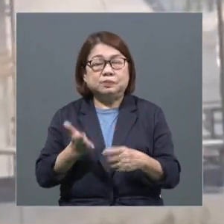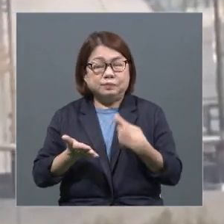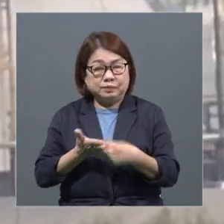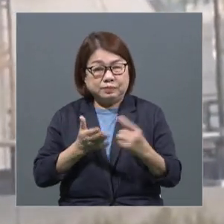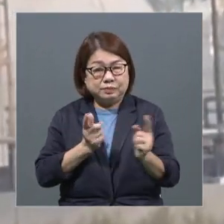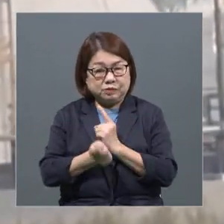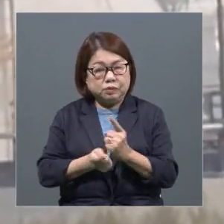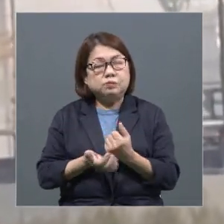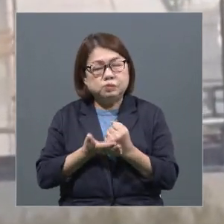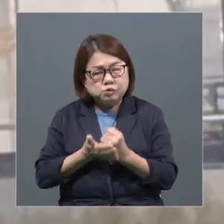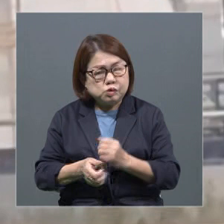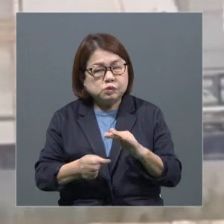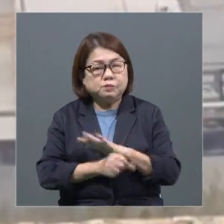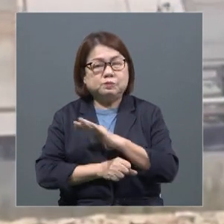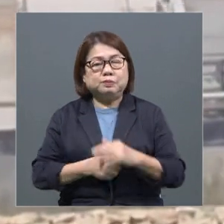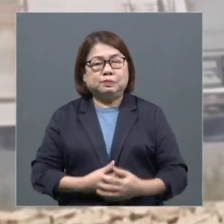ความ